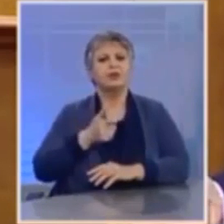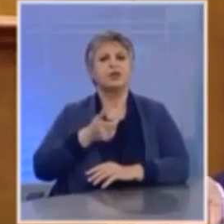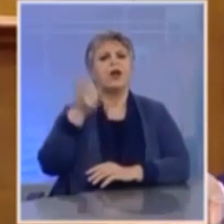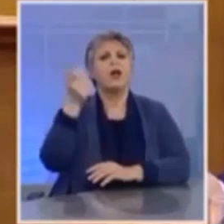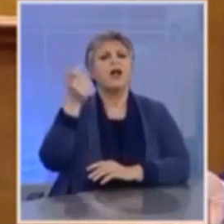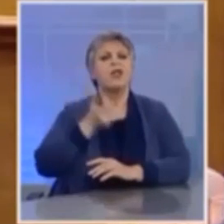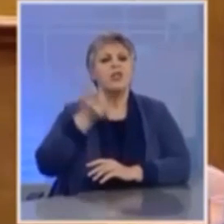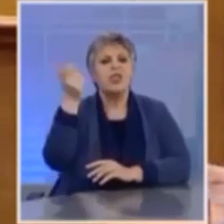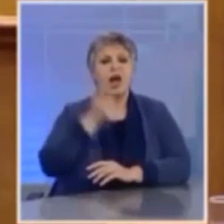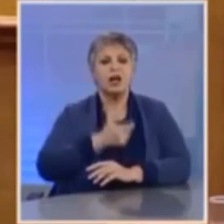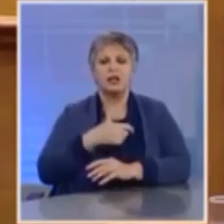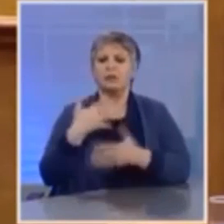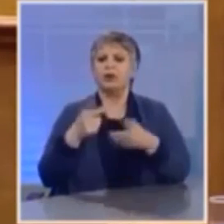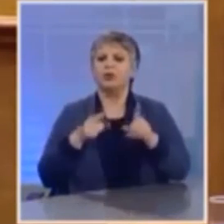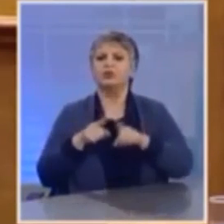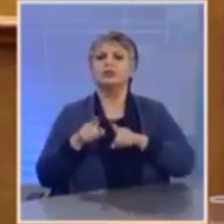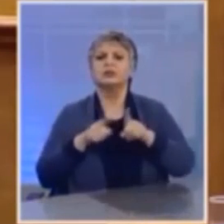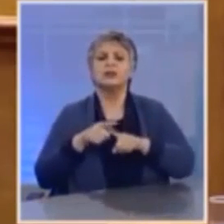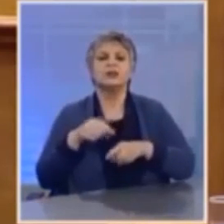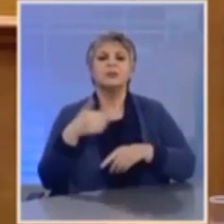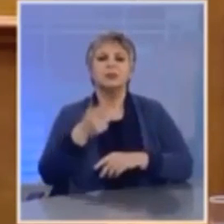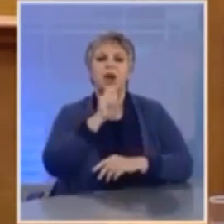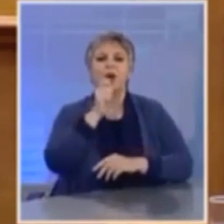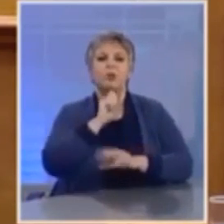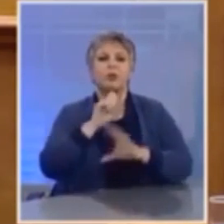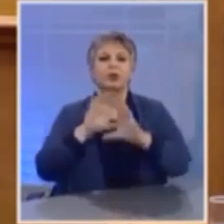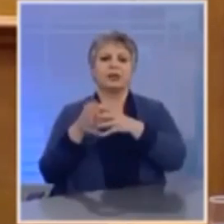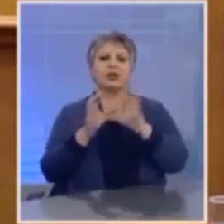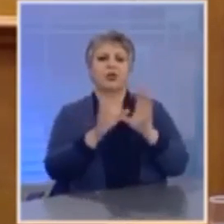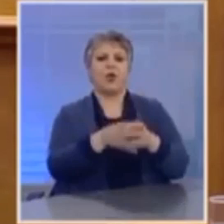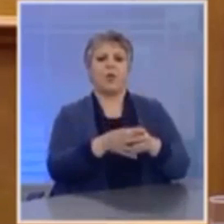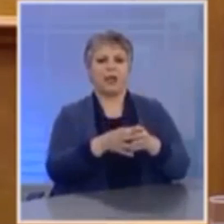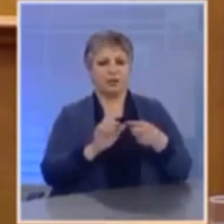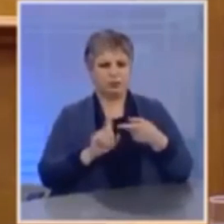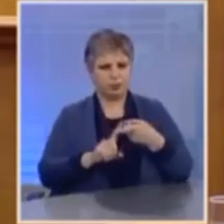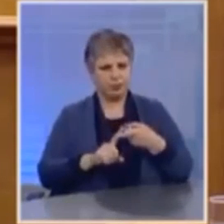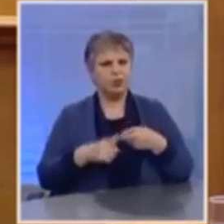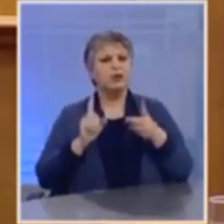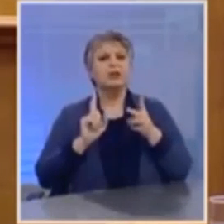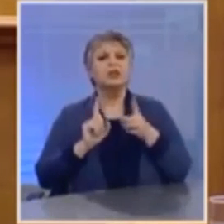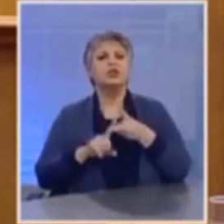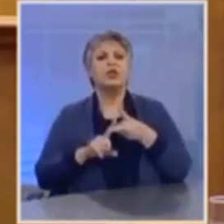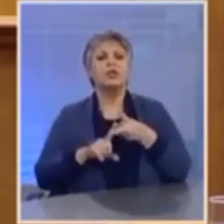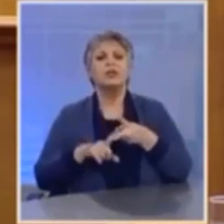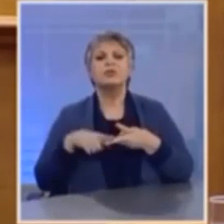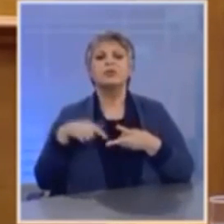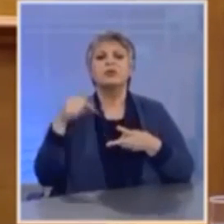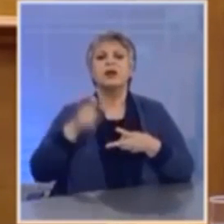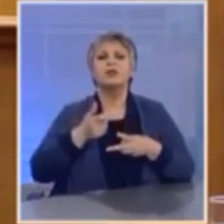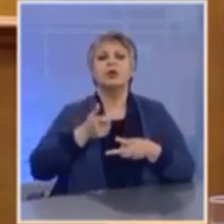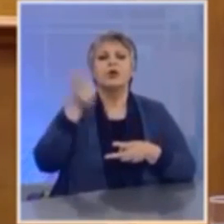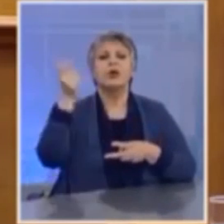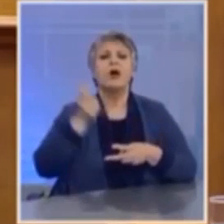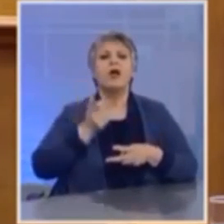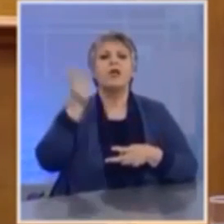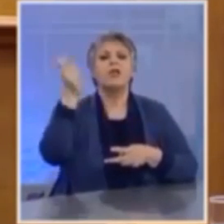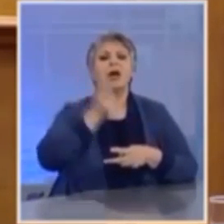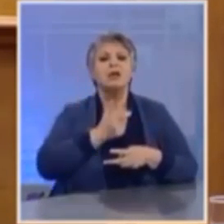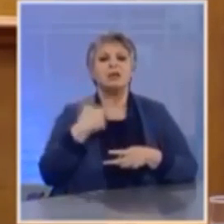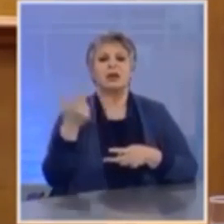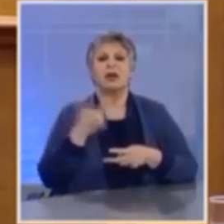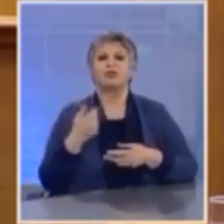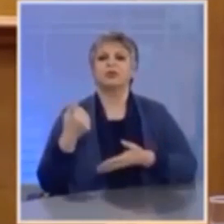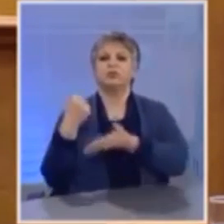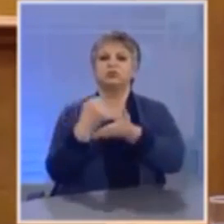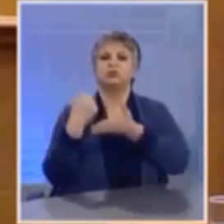σας κόμματα, είτε τα θαλασσοδάνεια αφορούν κάποιους χρεοκοπημένους μηντιάρχες,